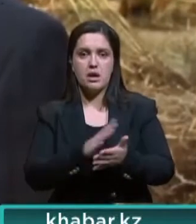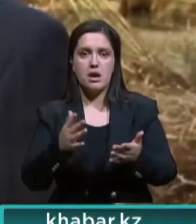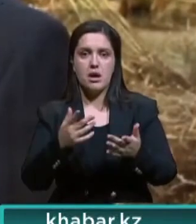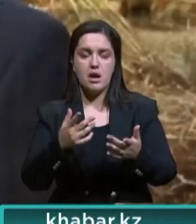кормов